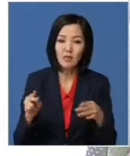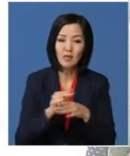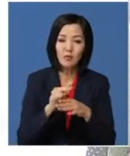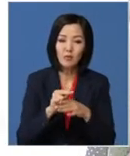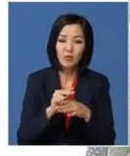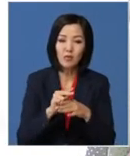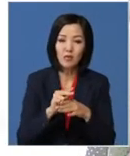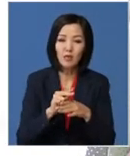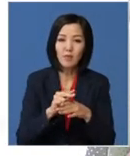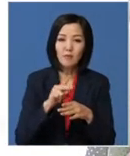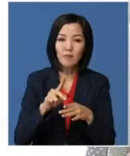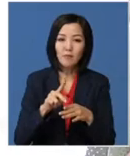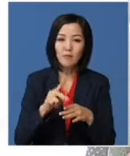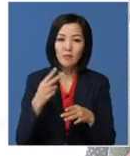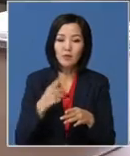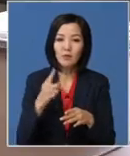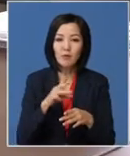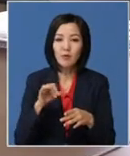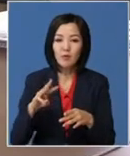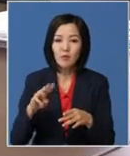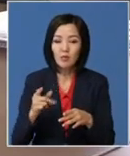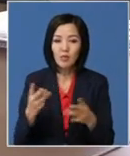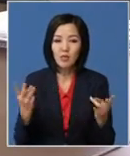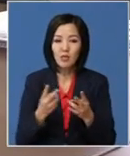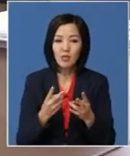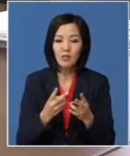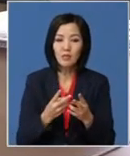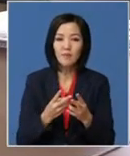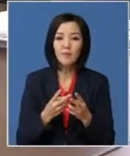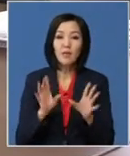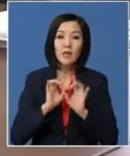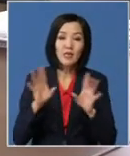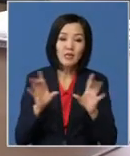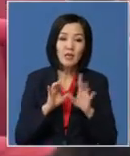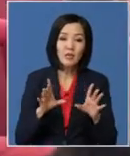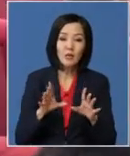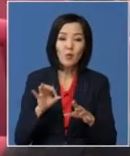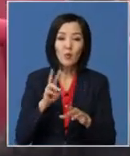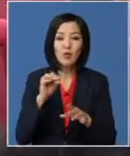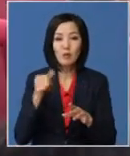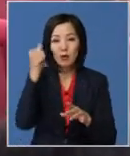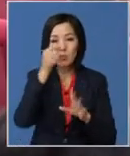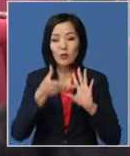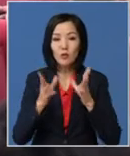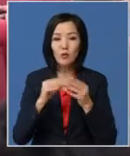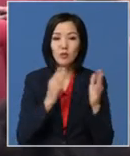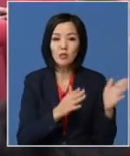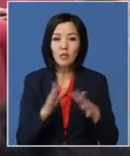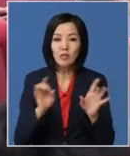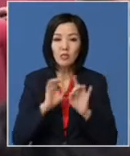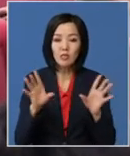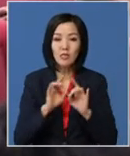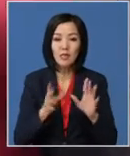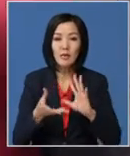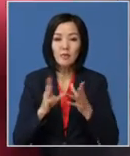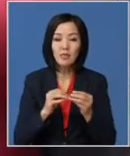жасауға пайыздыға 21 миллион ақша сұрап отырмыз. Сөзін саптап, баяндамасын баптаған Бақтияр Өнербаев жылдық есебін жіпке тізгендей жеткізді. Бас